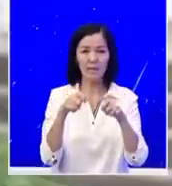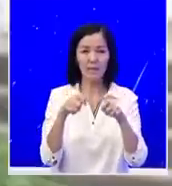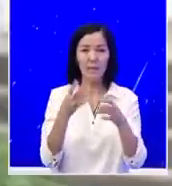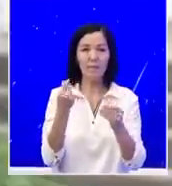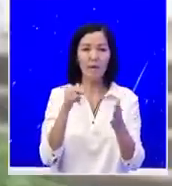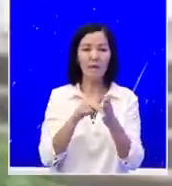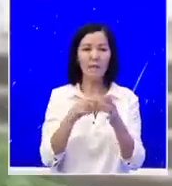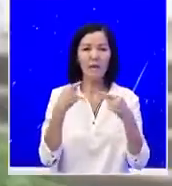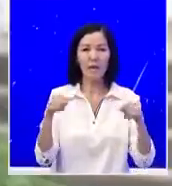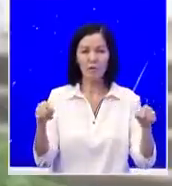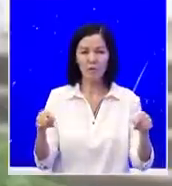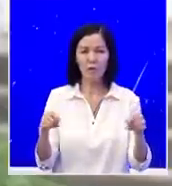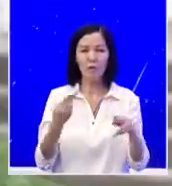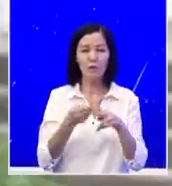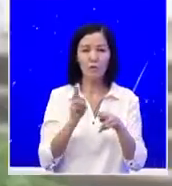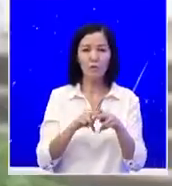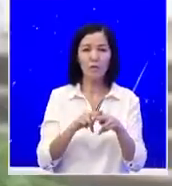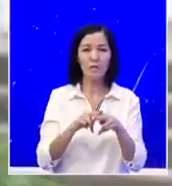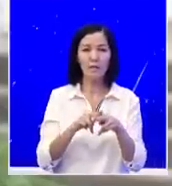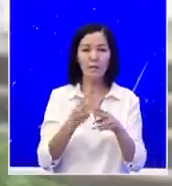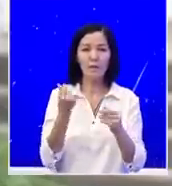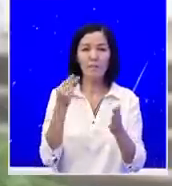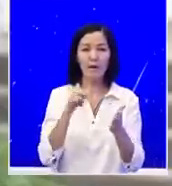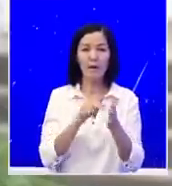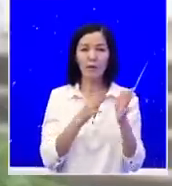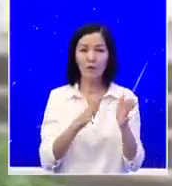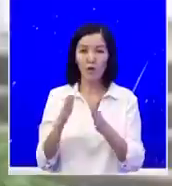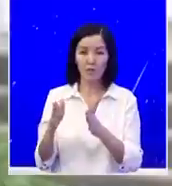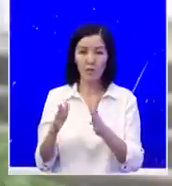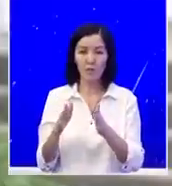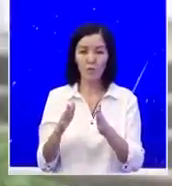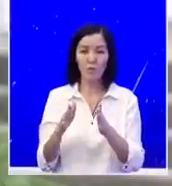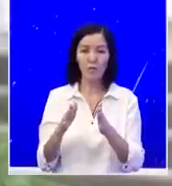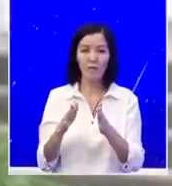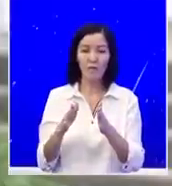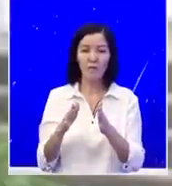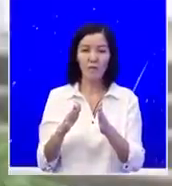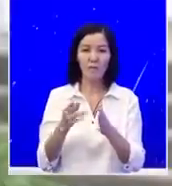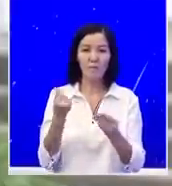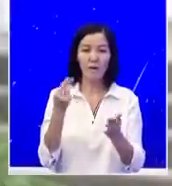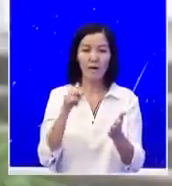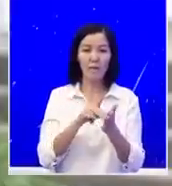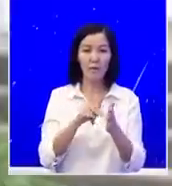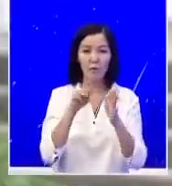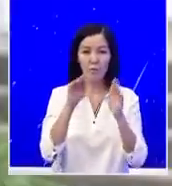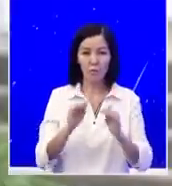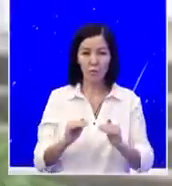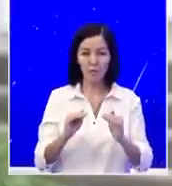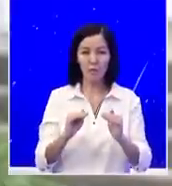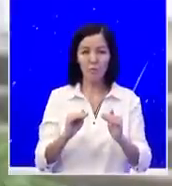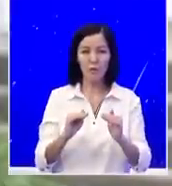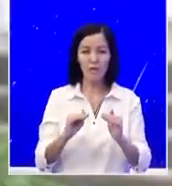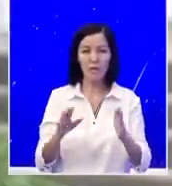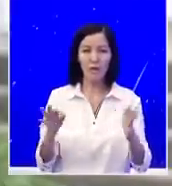бағалар әртүрлі болып кетеді. Сондықтан бір жағынан бұл бағаны реттеу мақсатында, бағаның төмендету мақсатында жасалып